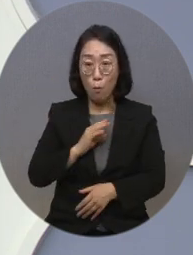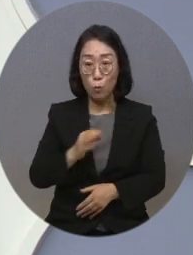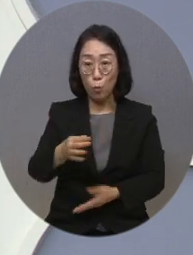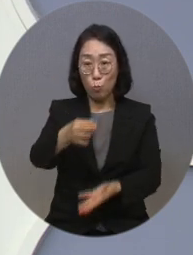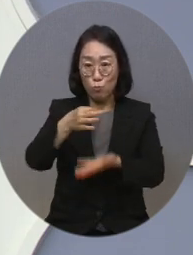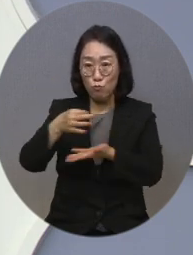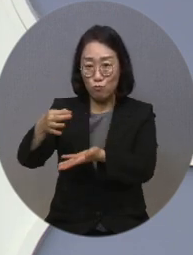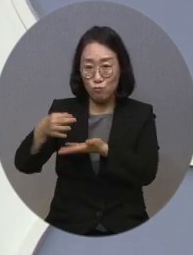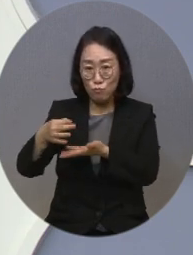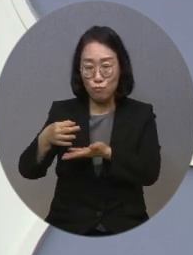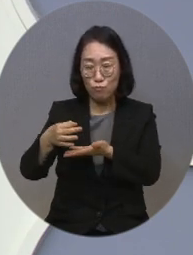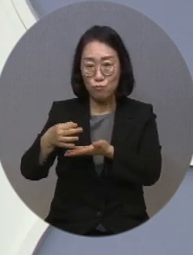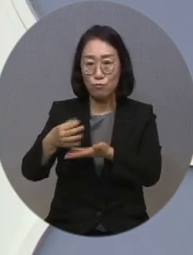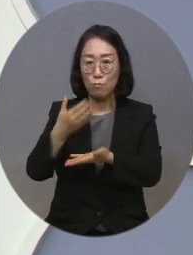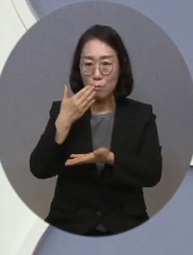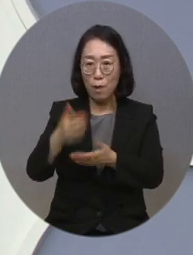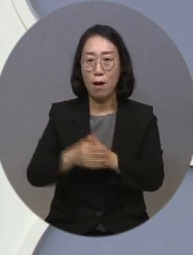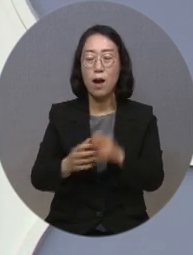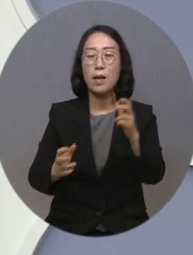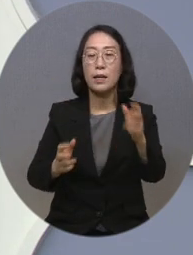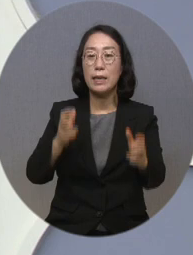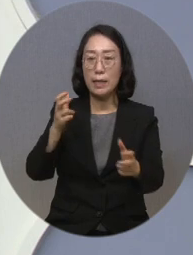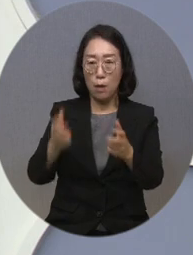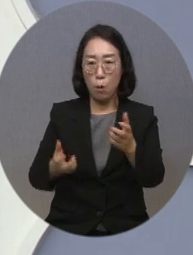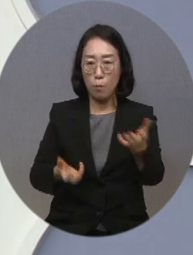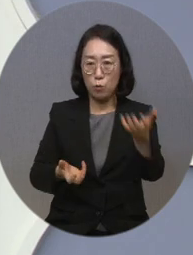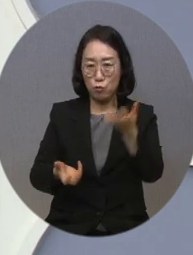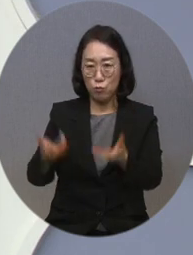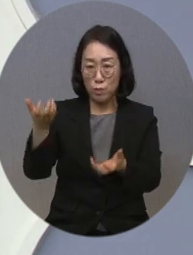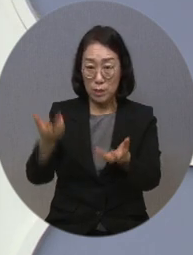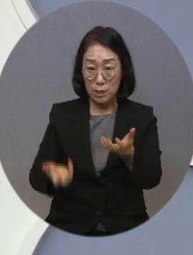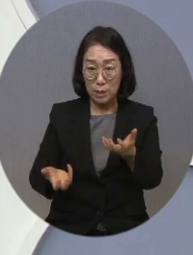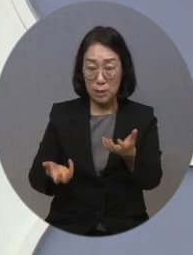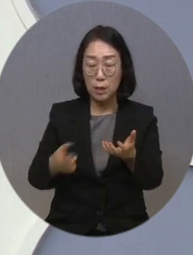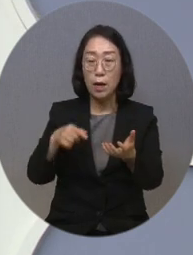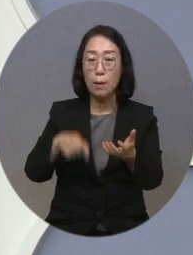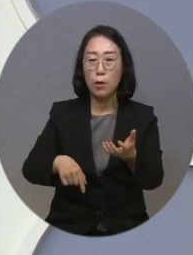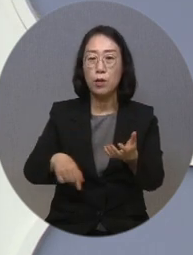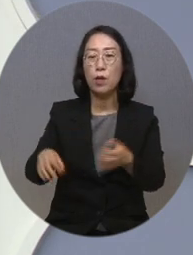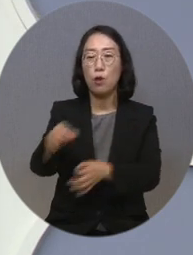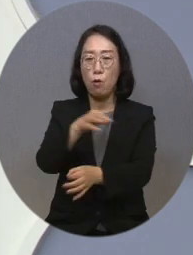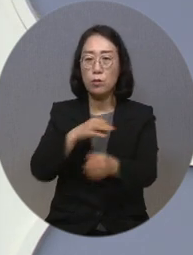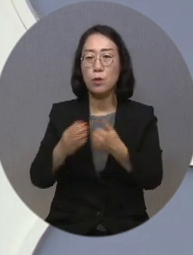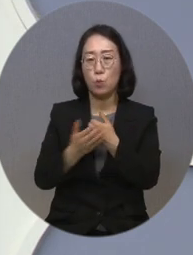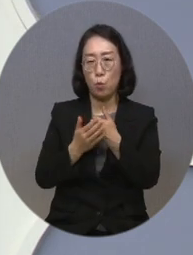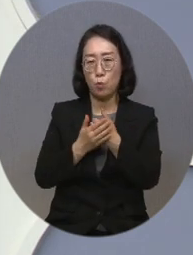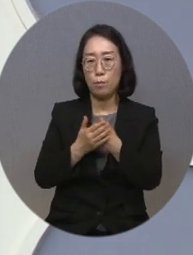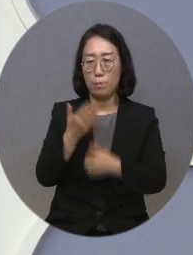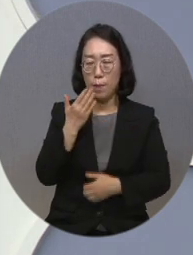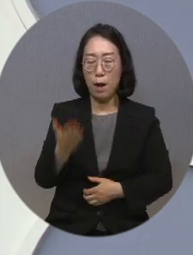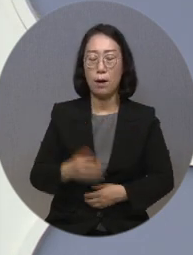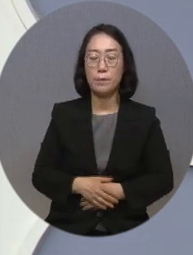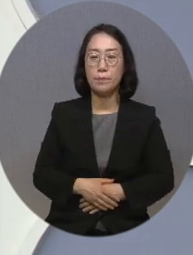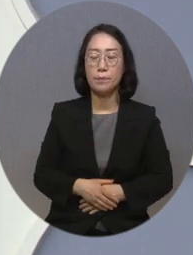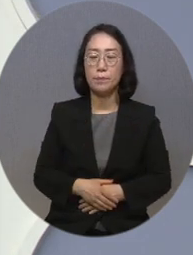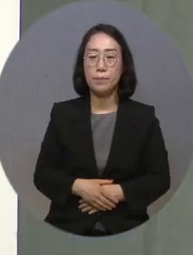들어오기 시작하는 거죠. 예, 기업 유치가 그렇게 좋은 지역 경제에 도움을 줄 수 있다. 이런 생각을